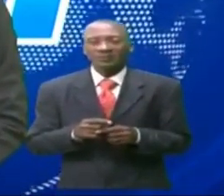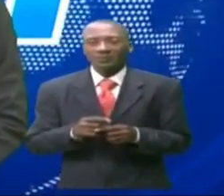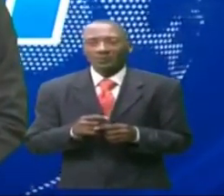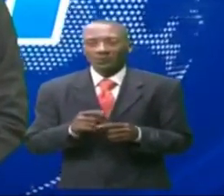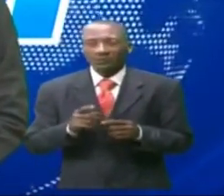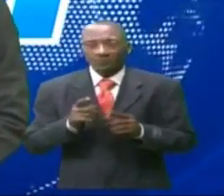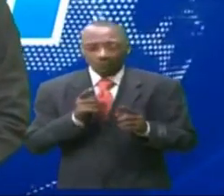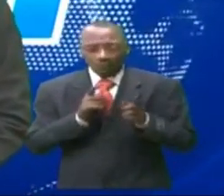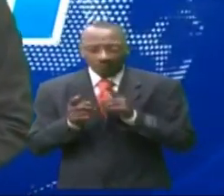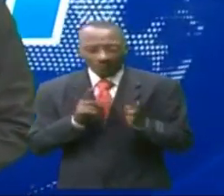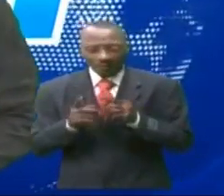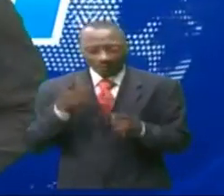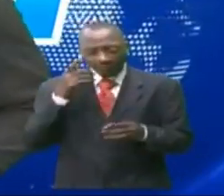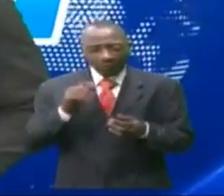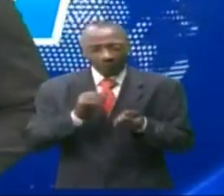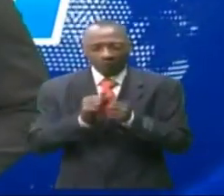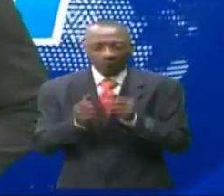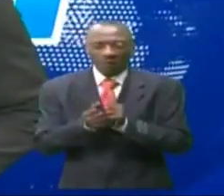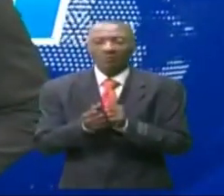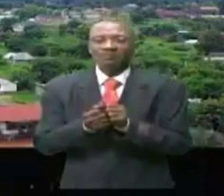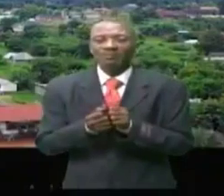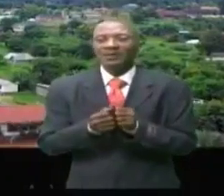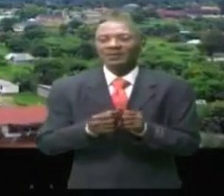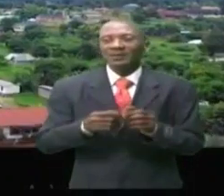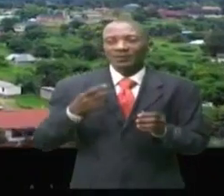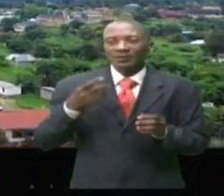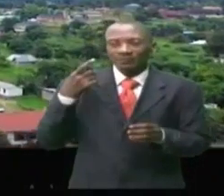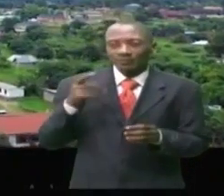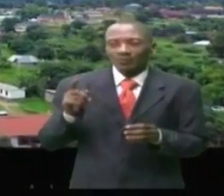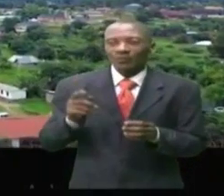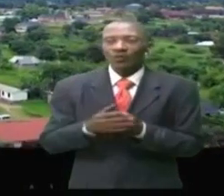de l'épidémie de rougeole. Retour en image.